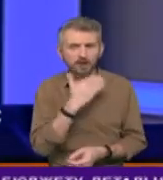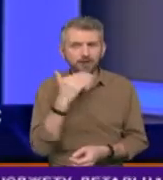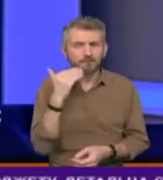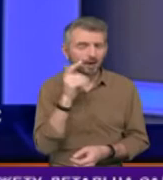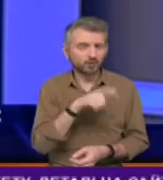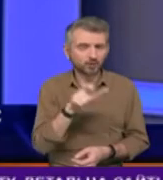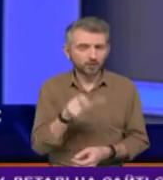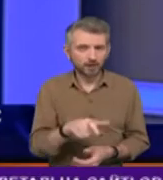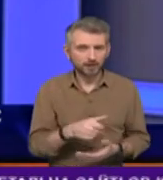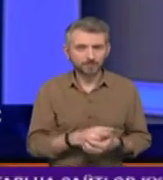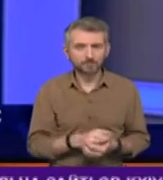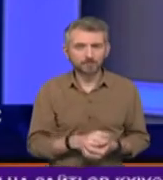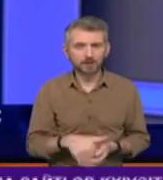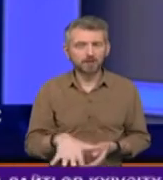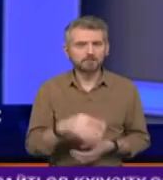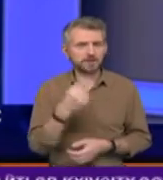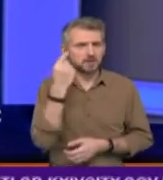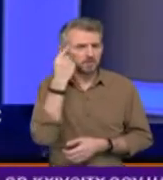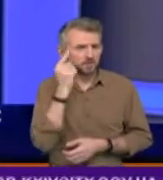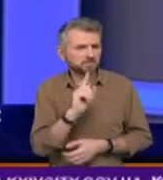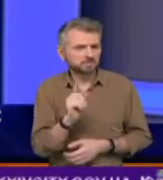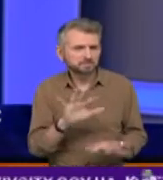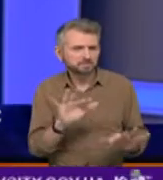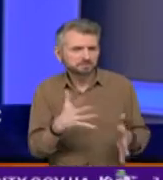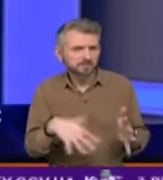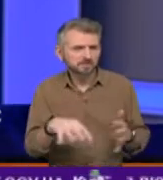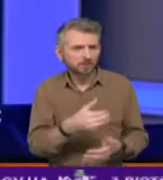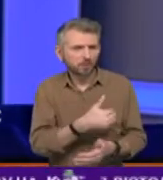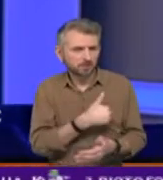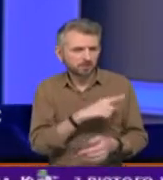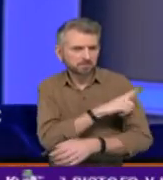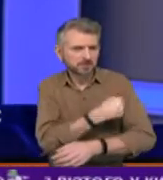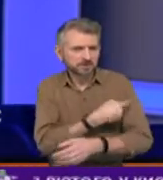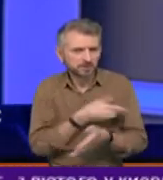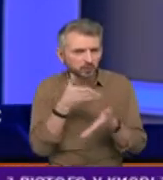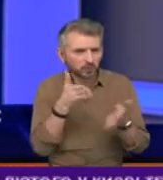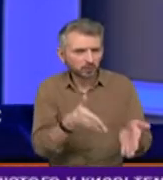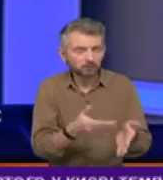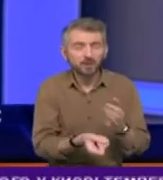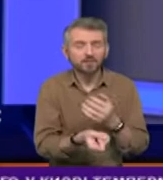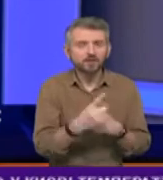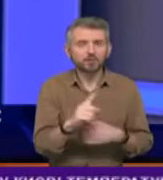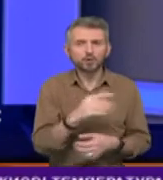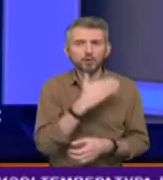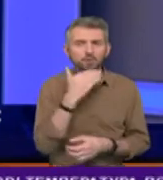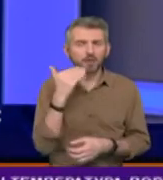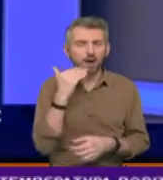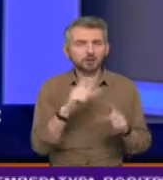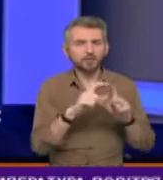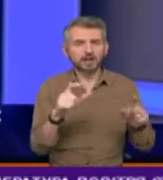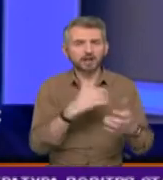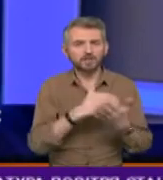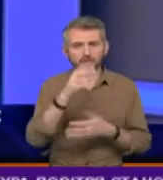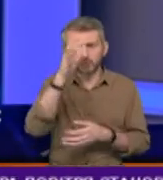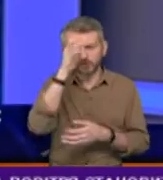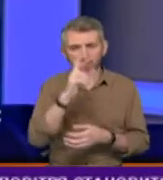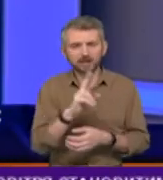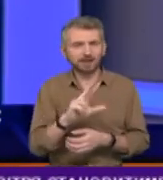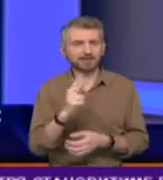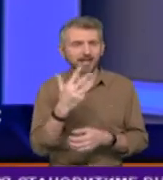що людина не володіє на, українською на мінімальному рівні, то що далі має бути? Бо у нас другого